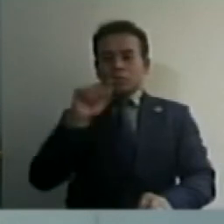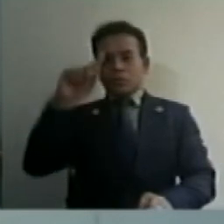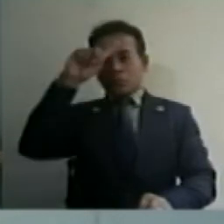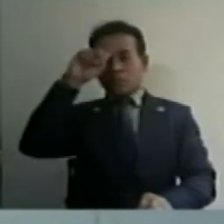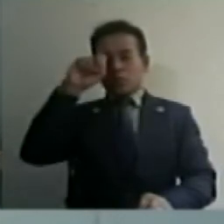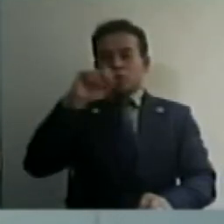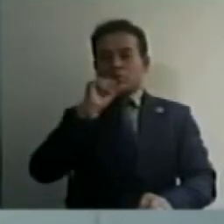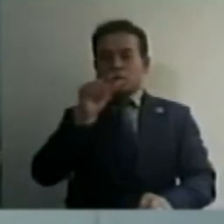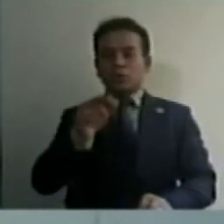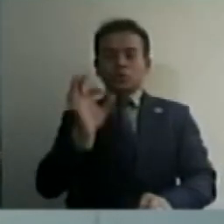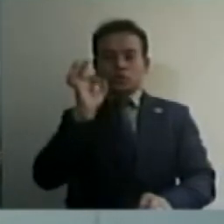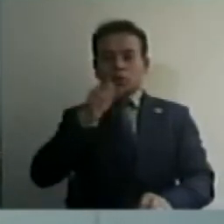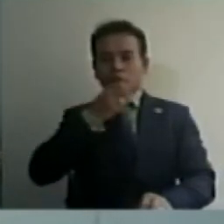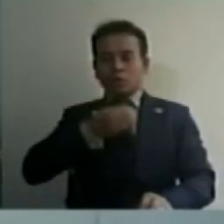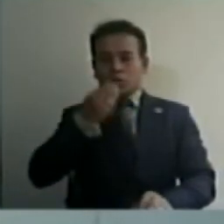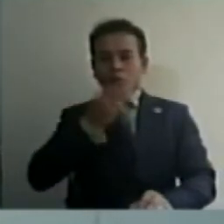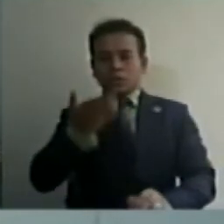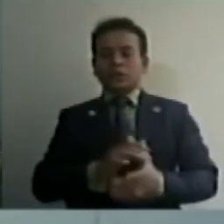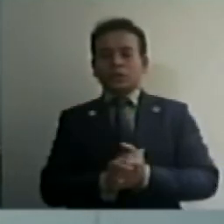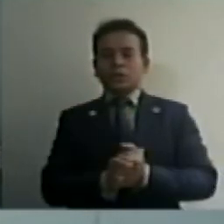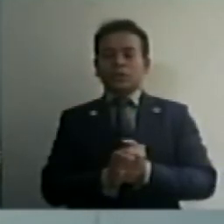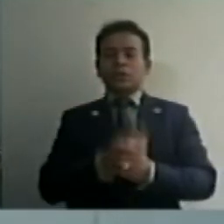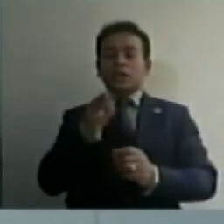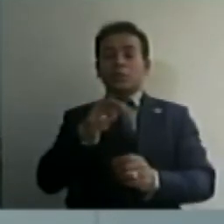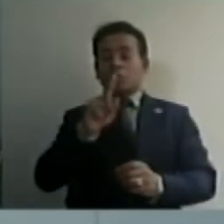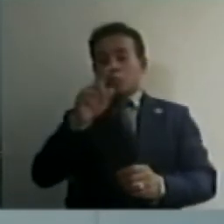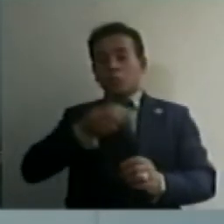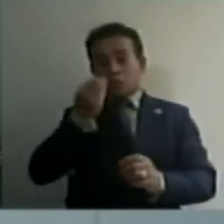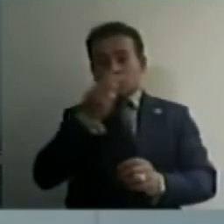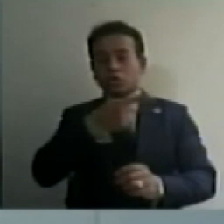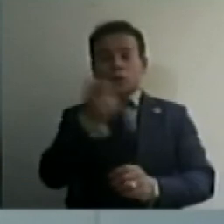করবে, অনুপ্রেরণা দিবে। আমরা পরবর্তী কিছু